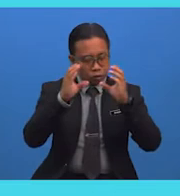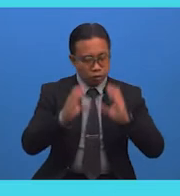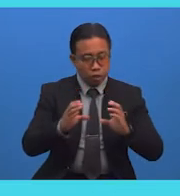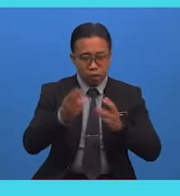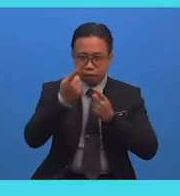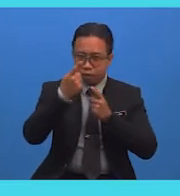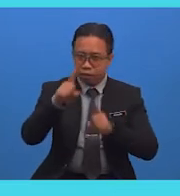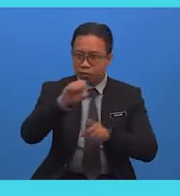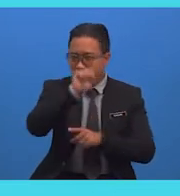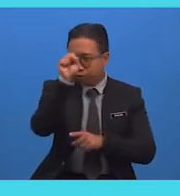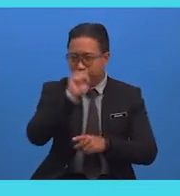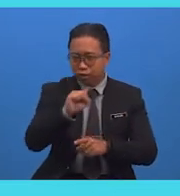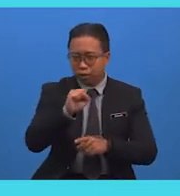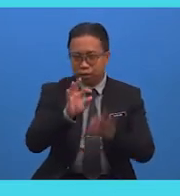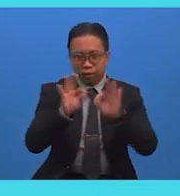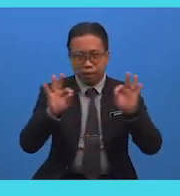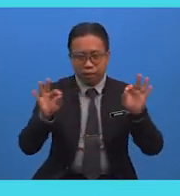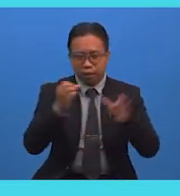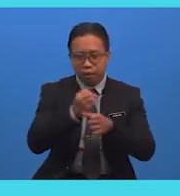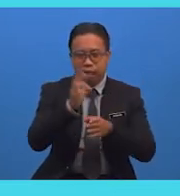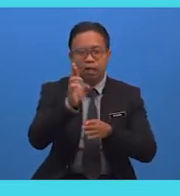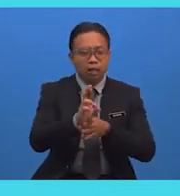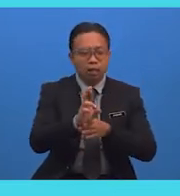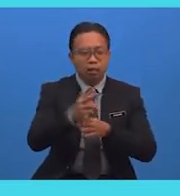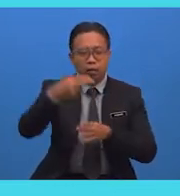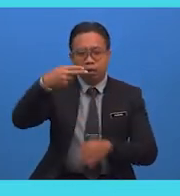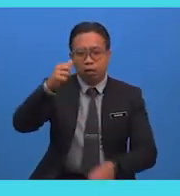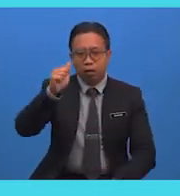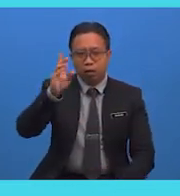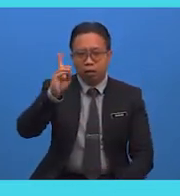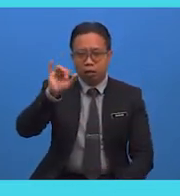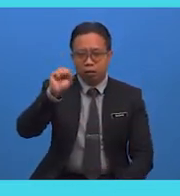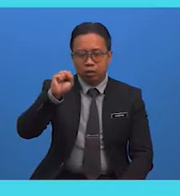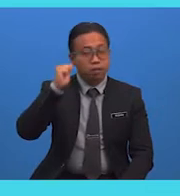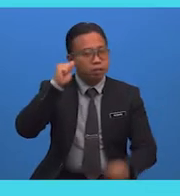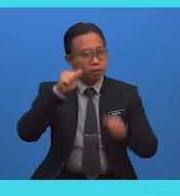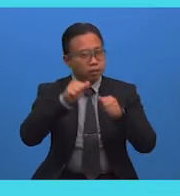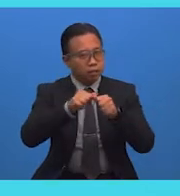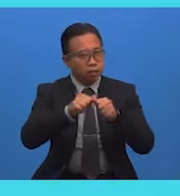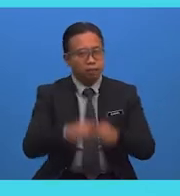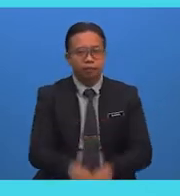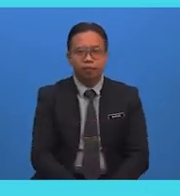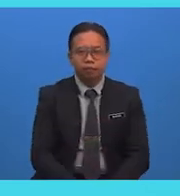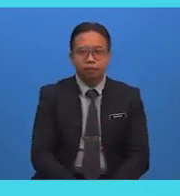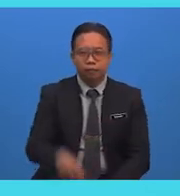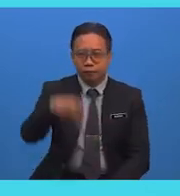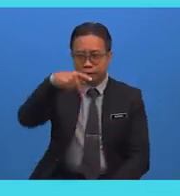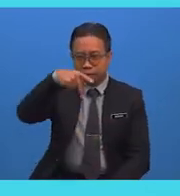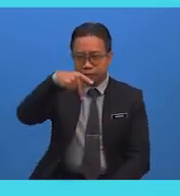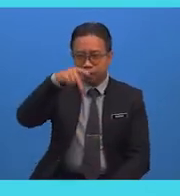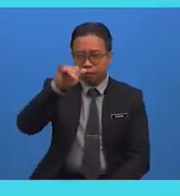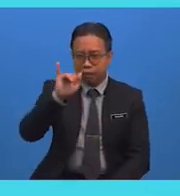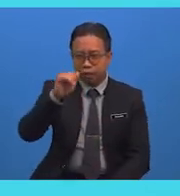pengajaran, sama ada pengajaran ayat atau pengajaran hadis. Ingat akronim